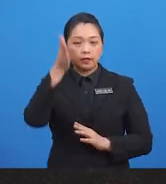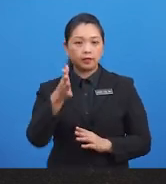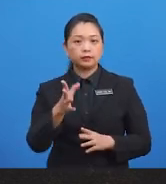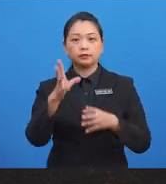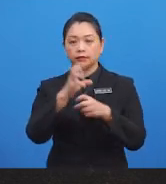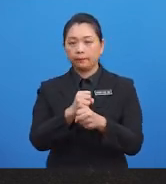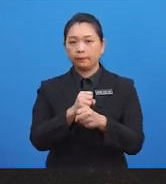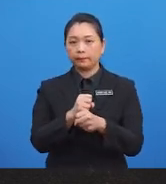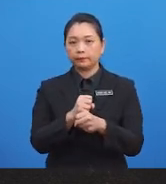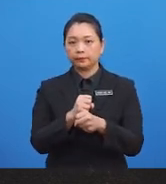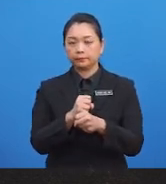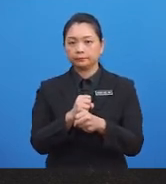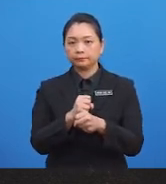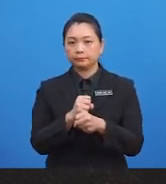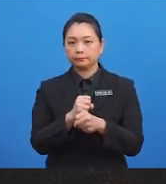dengan 6.